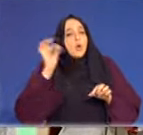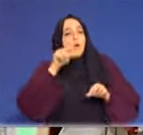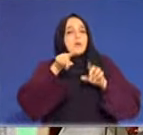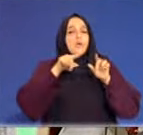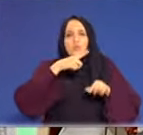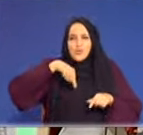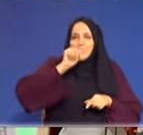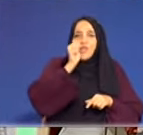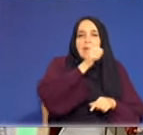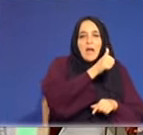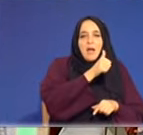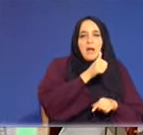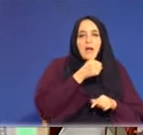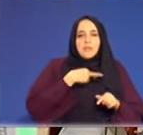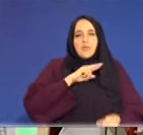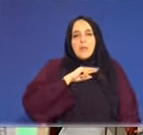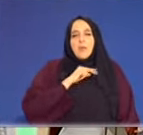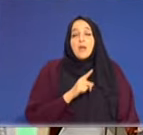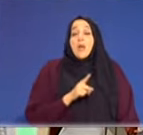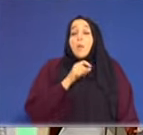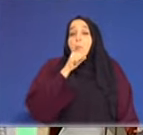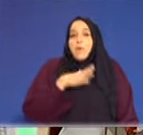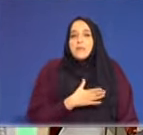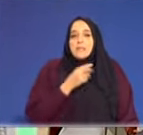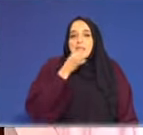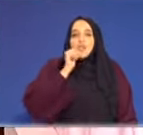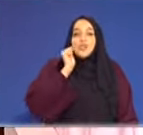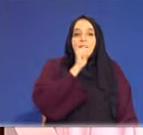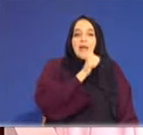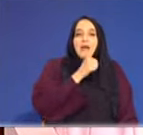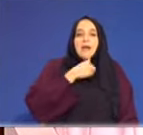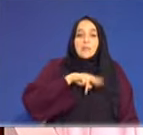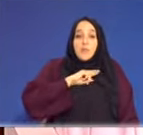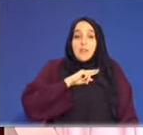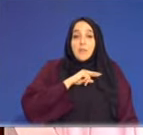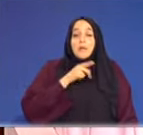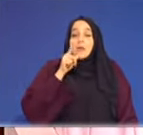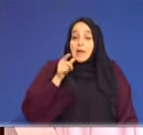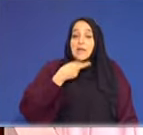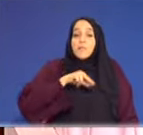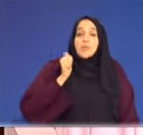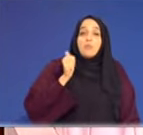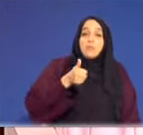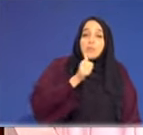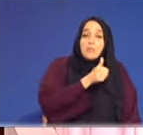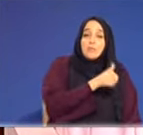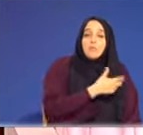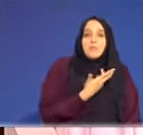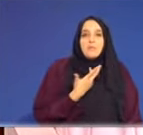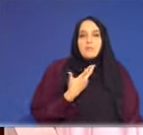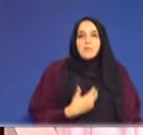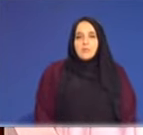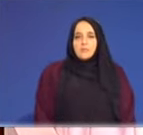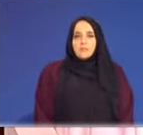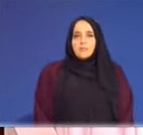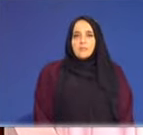كلنا معنيون. النبي صلى الله عليه وسلم قال كلكم راع وكلكم مسؤول عن رعيته. الا كلكم راع وكل راع